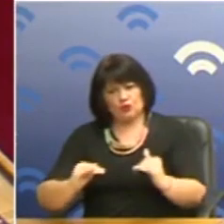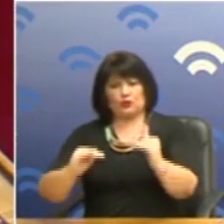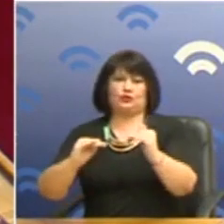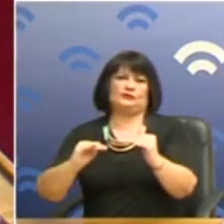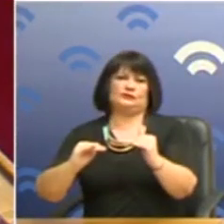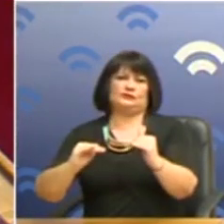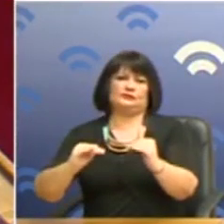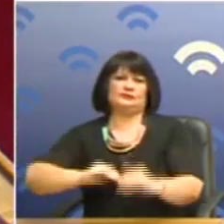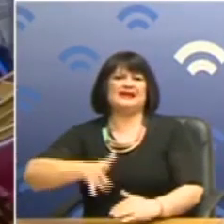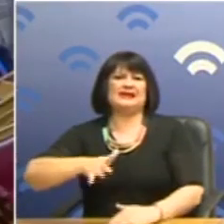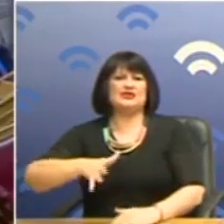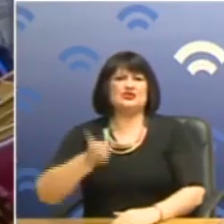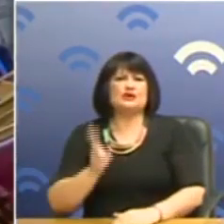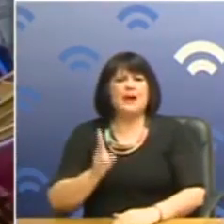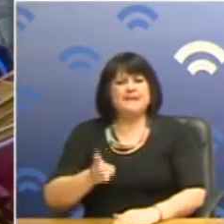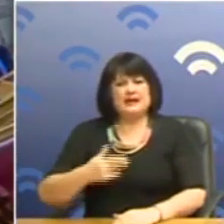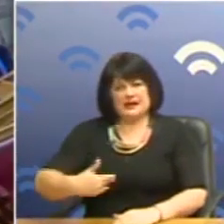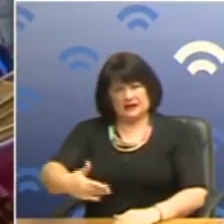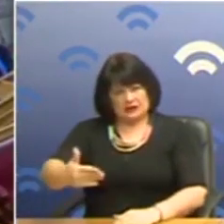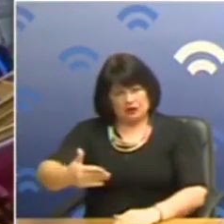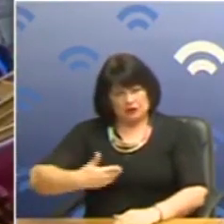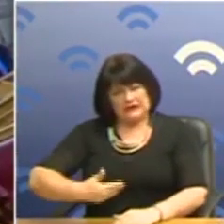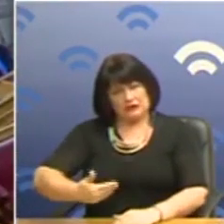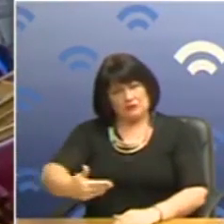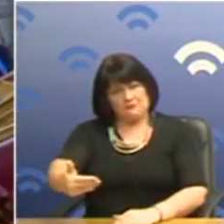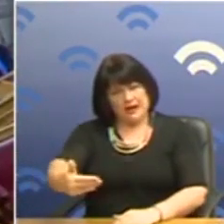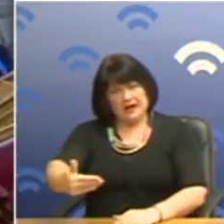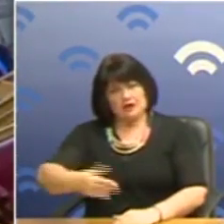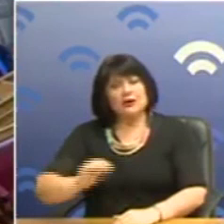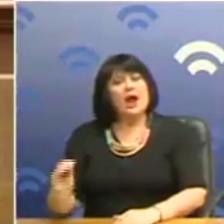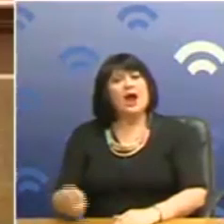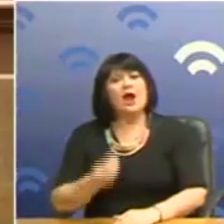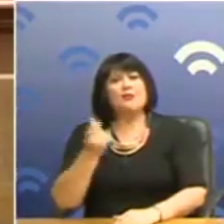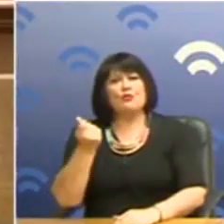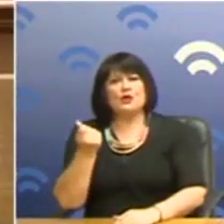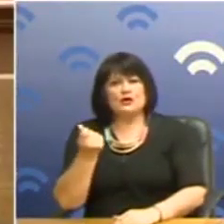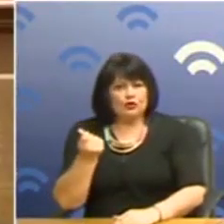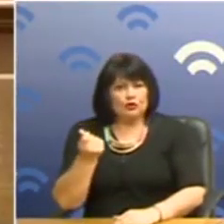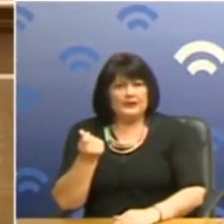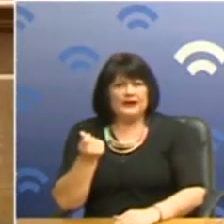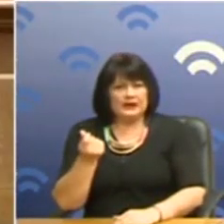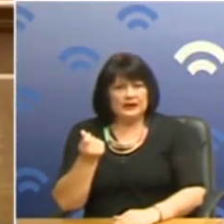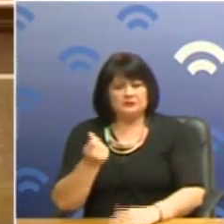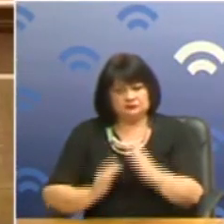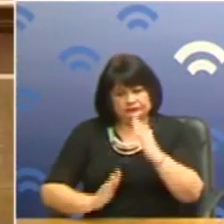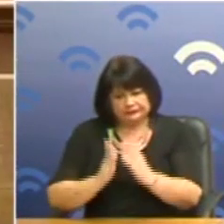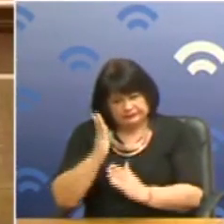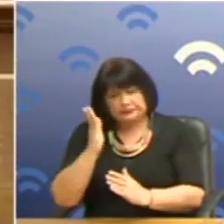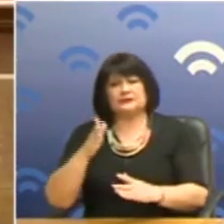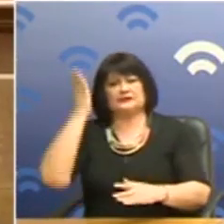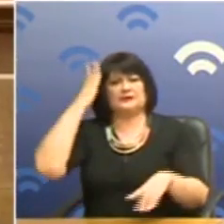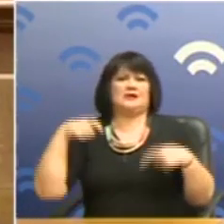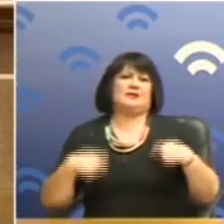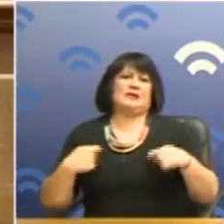σε πιθανούς μελλοντικούς κινδύνους που απορρέουν από την οικονομική ανάκαμψη, την